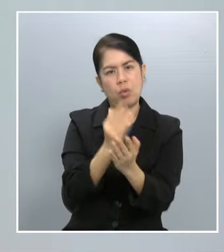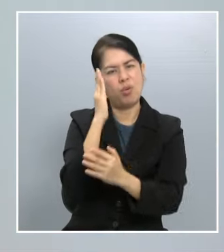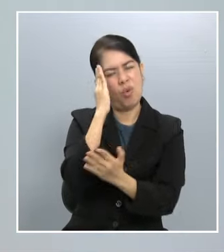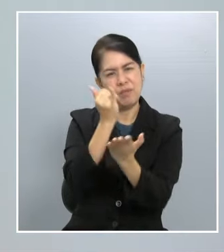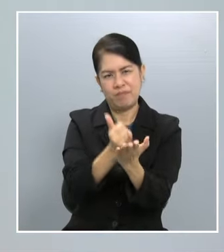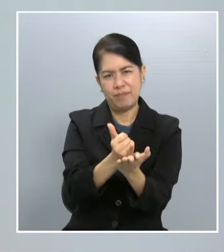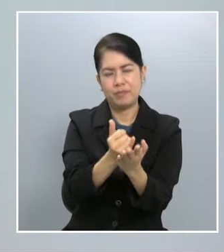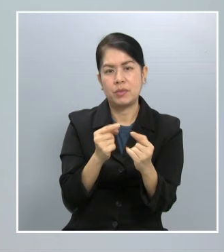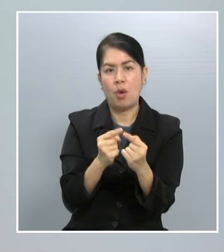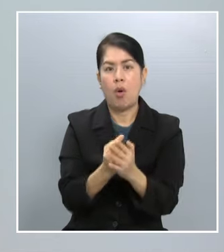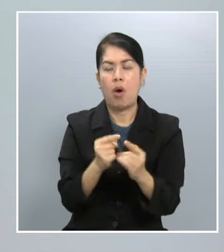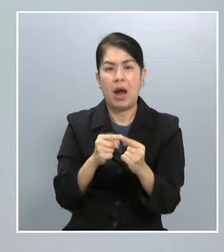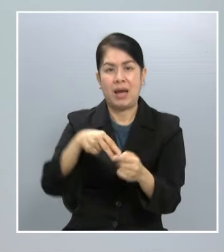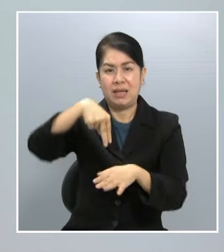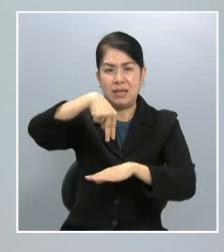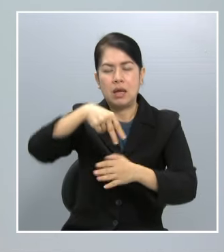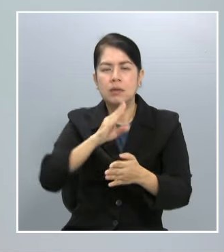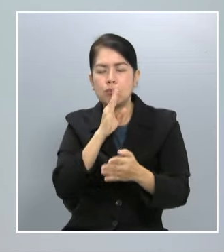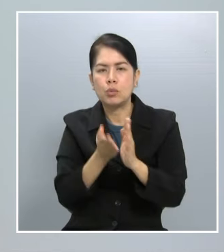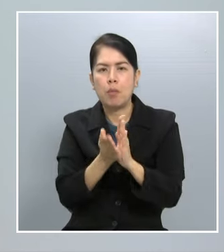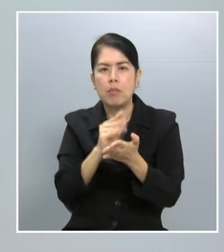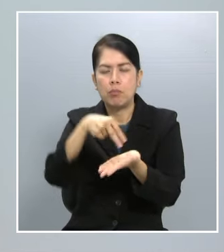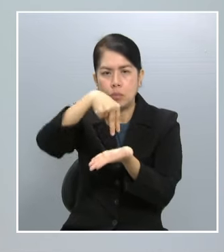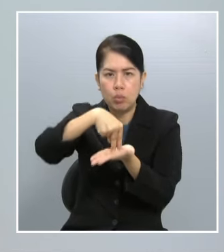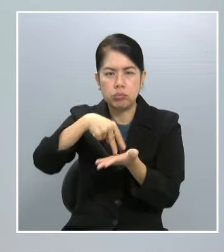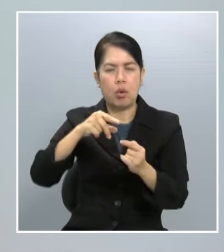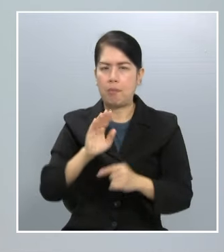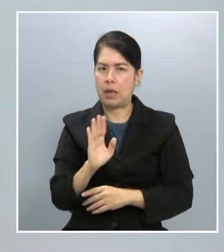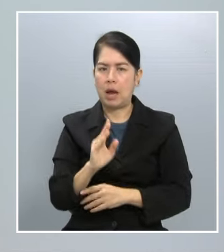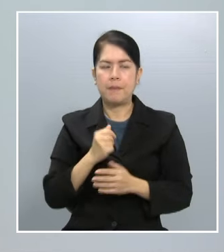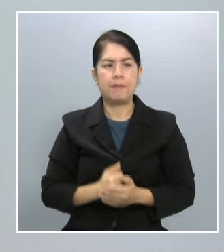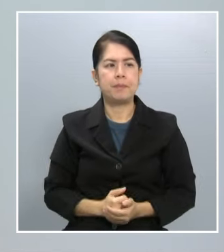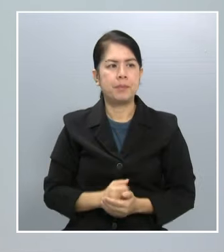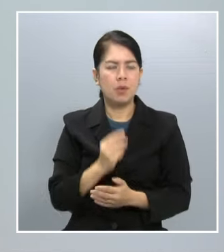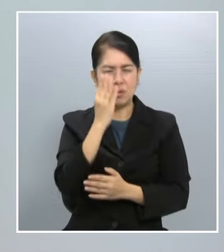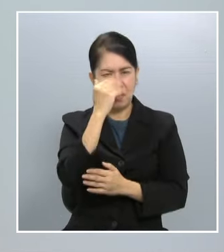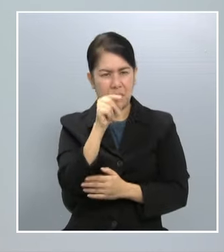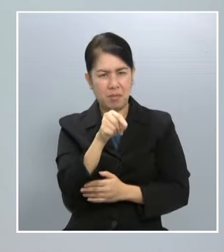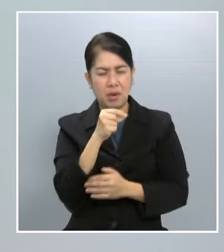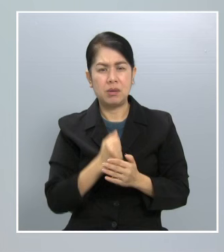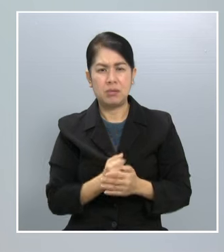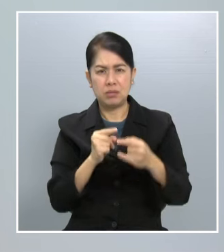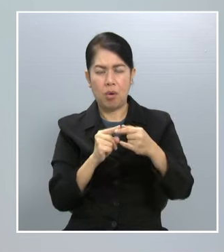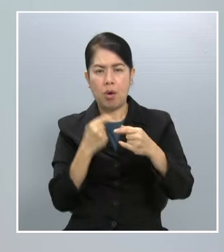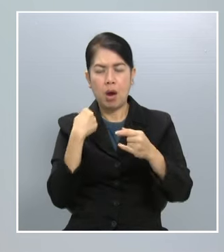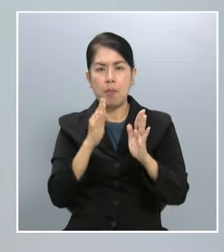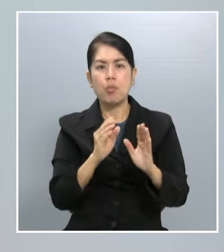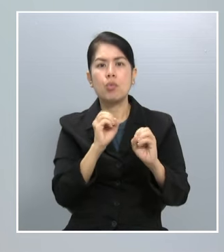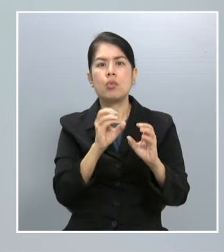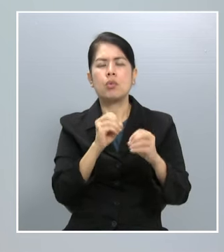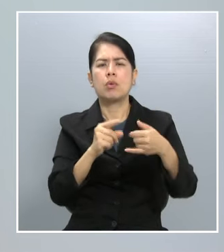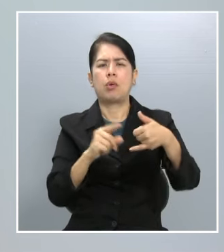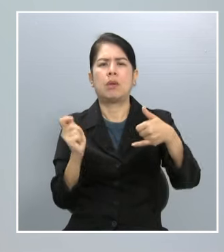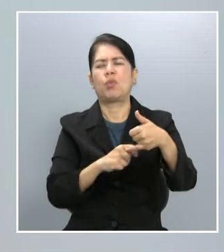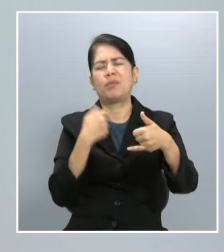ดจะดีขึ้น นี่ฮะท่านผู้ชมเหตุการณ์แบบการทำโทษนักเรียนที่ปกครองมานอนเครียดอยู่ด้วยเหตุ